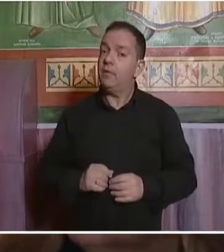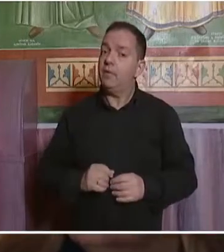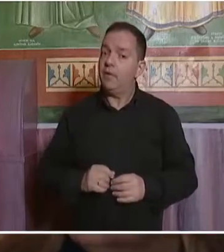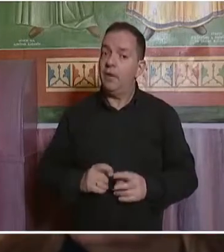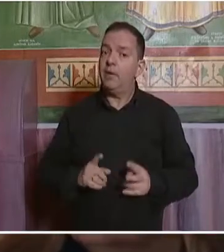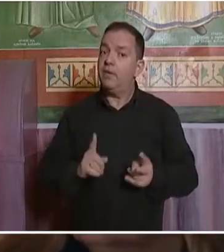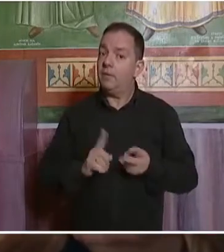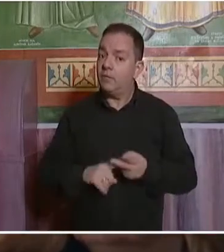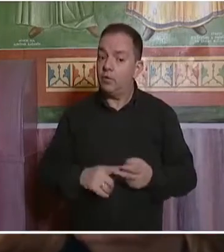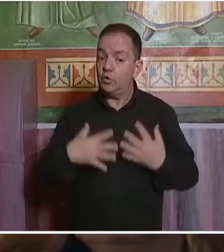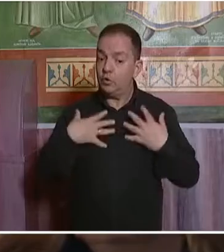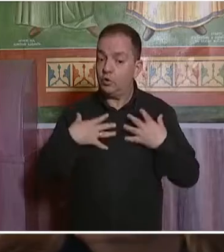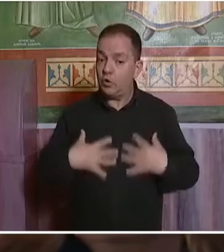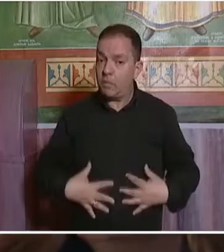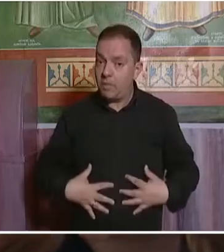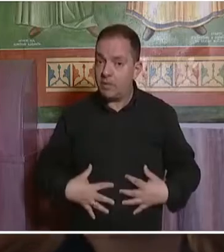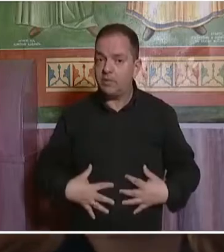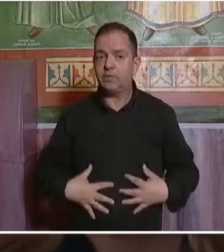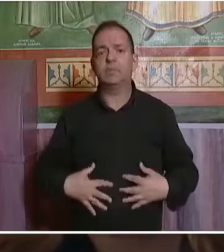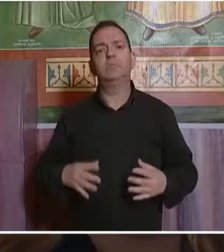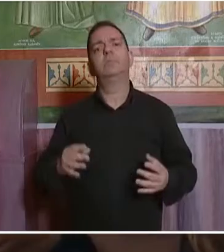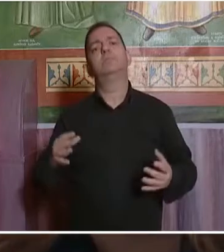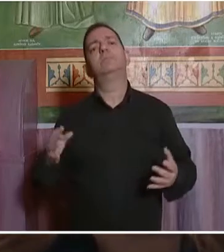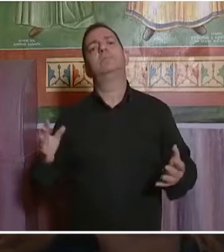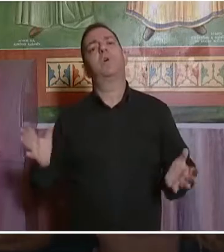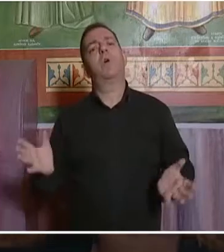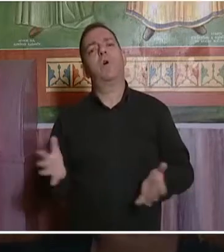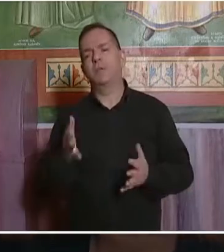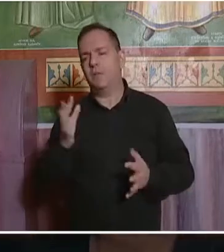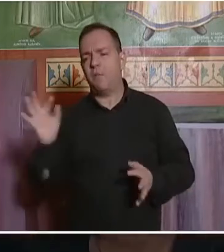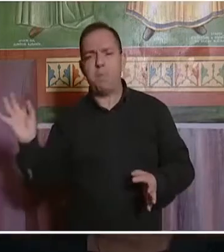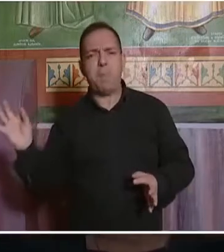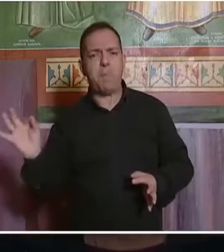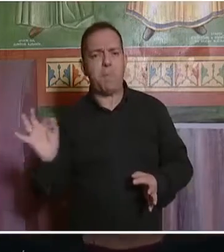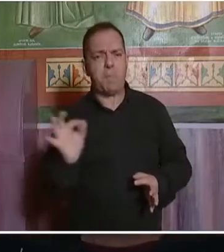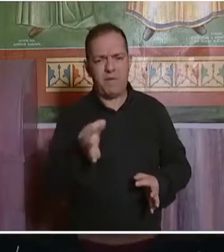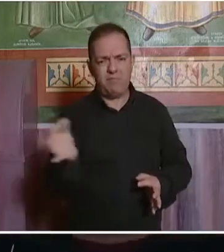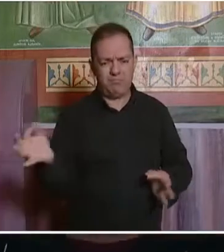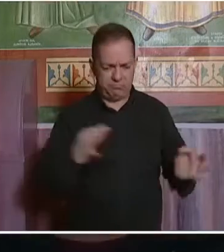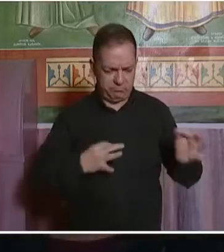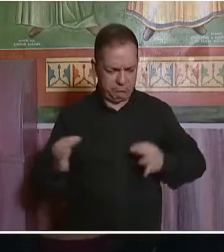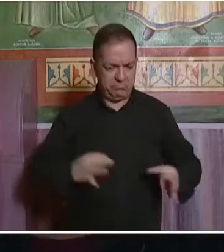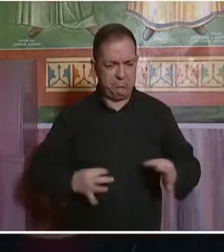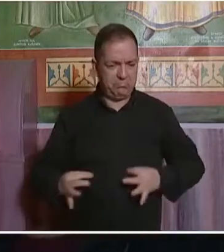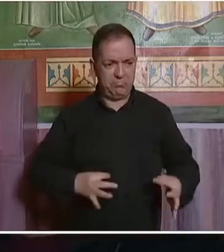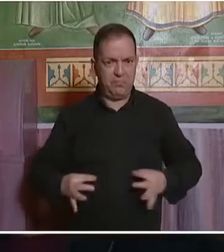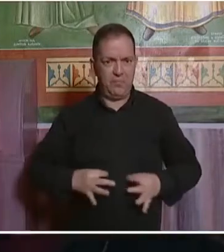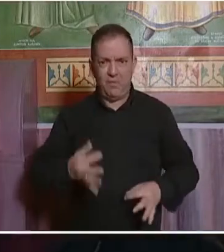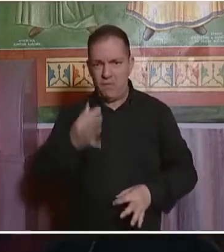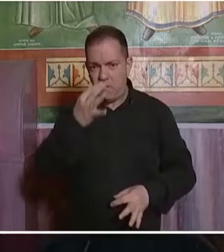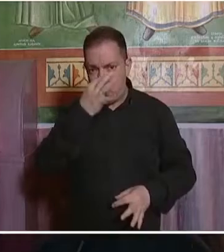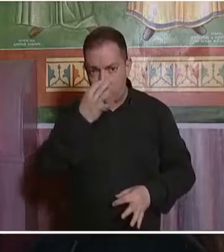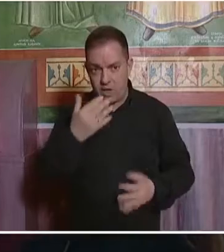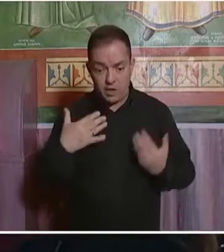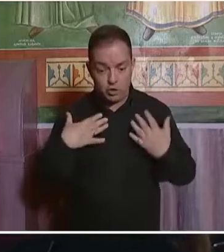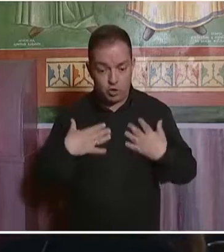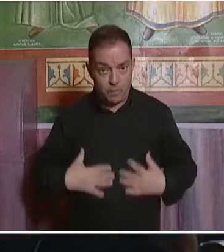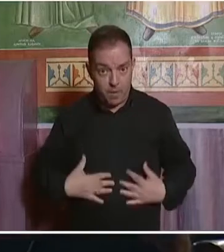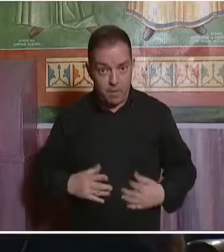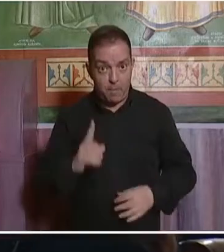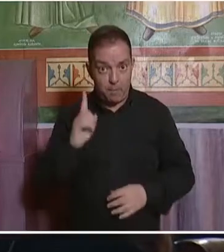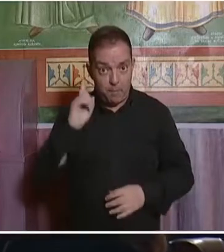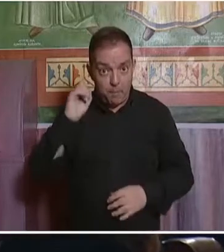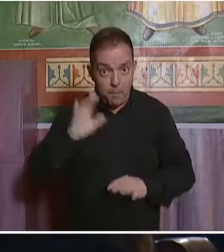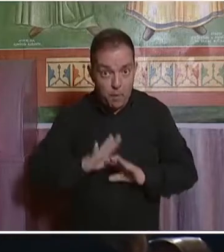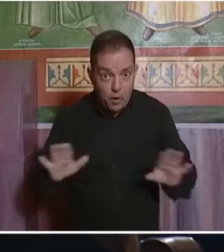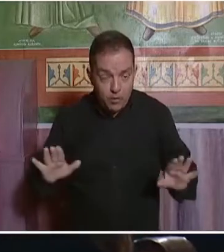το σώμα μας από οποιαδήποτε ακαθαρσία. Είναι αλήθεια ότι